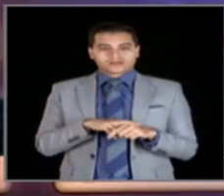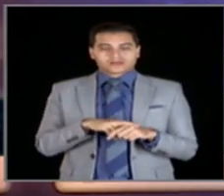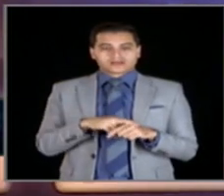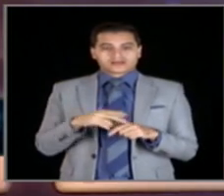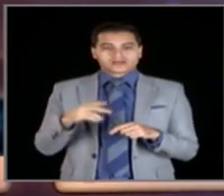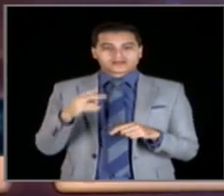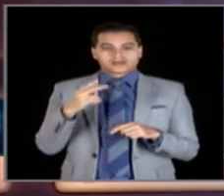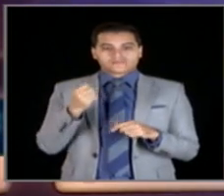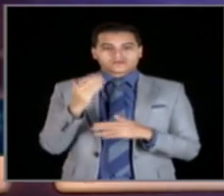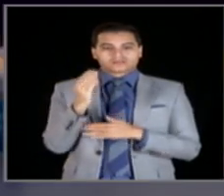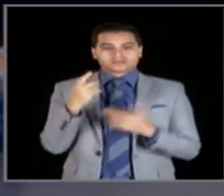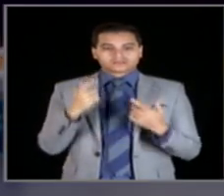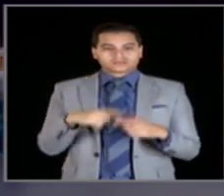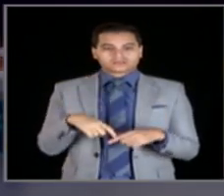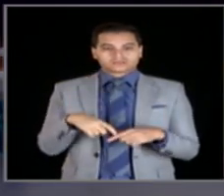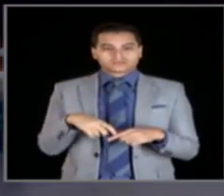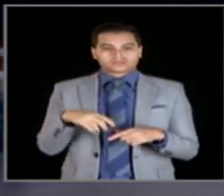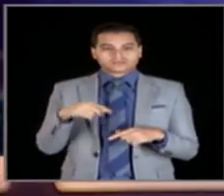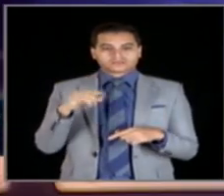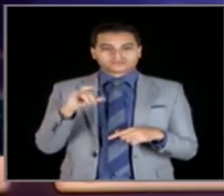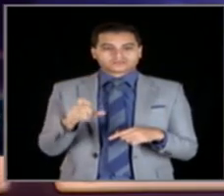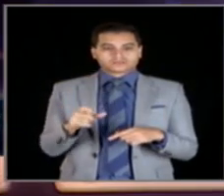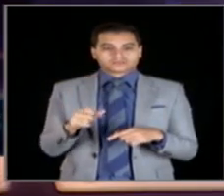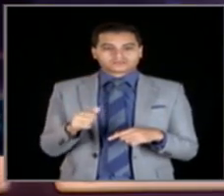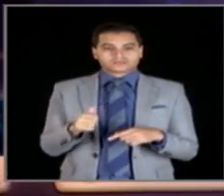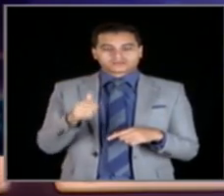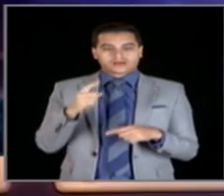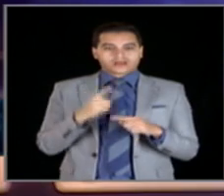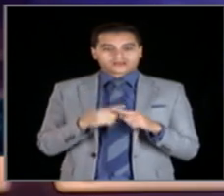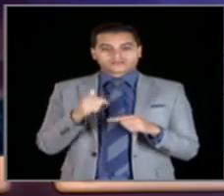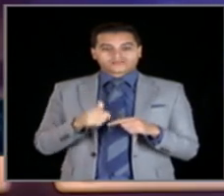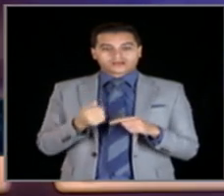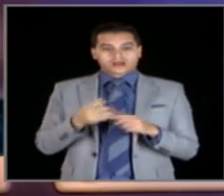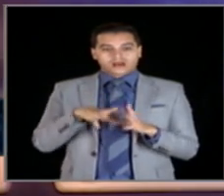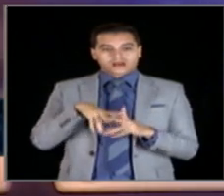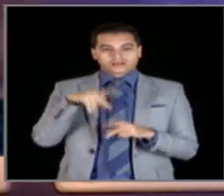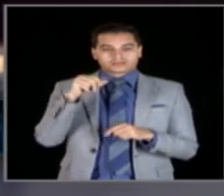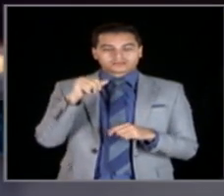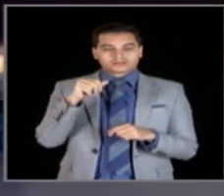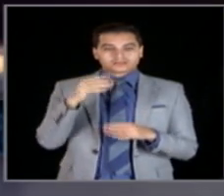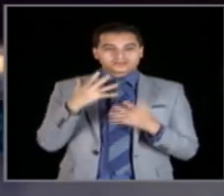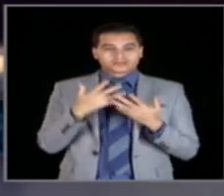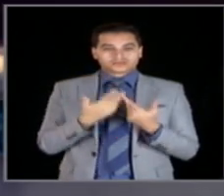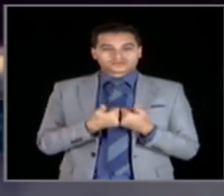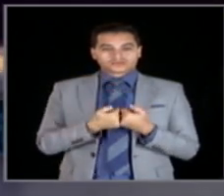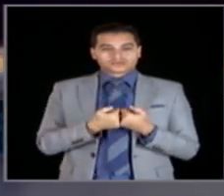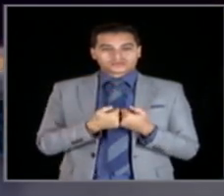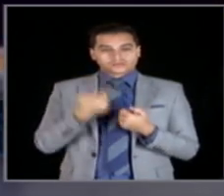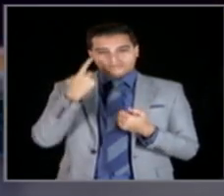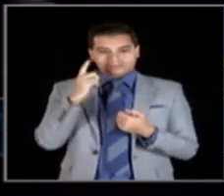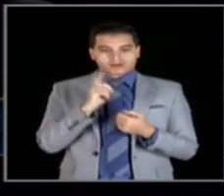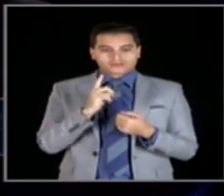العملة الرسمية لدولة الإمارات؟ الدينار. غلط. قصر الشوقي أغنية المطرب لبناني، فمن هو؟